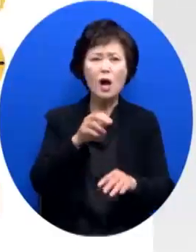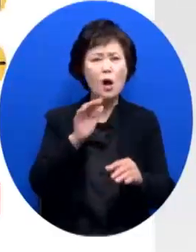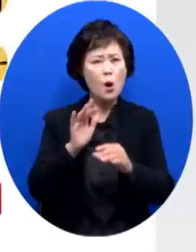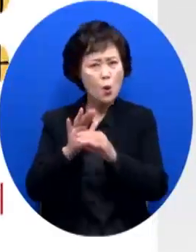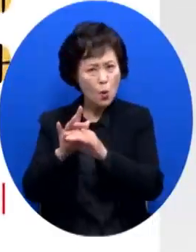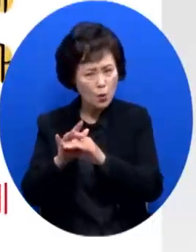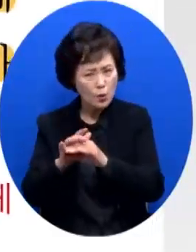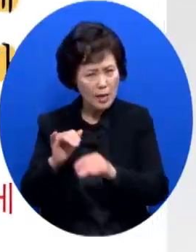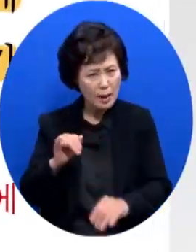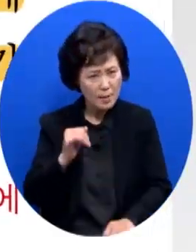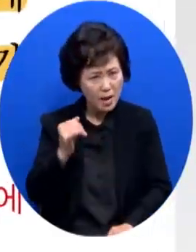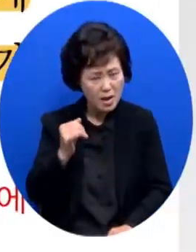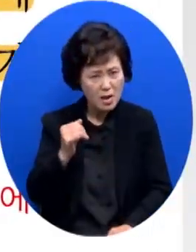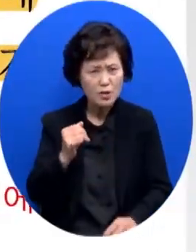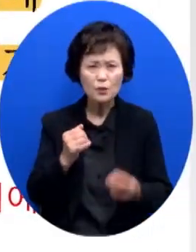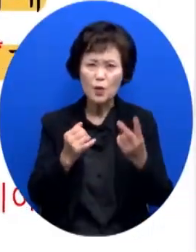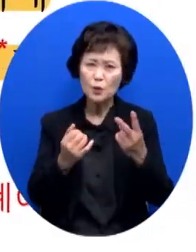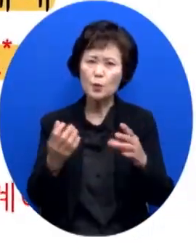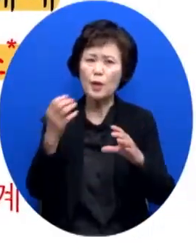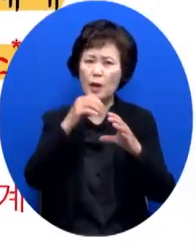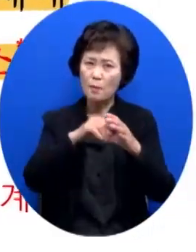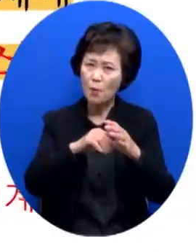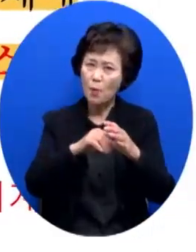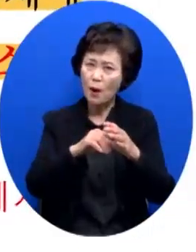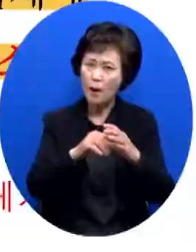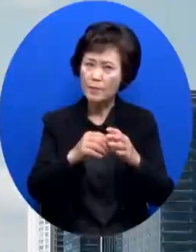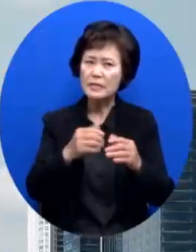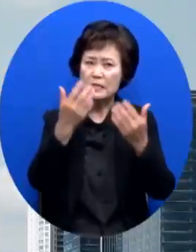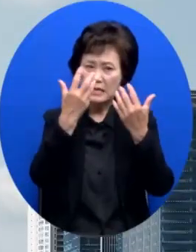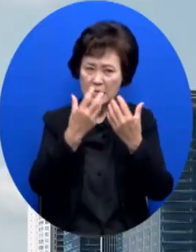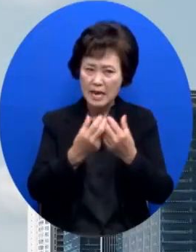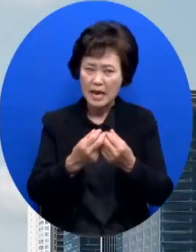바이러스가 검출됐다며 사례를 검토하고 있다고 전했습니다.